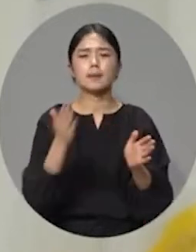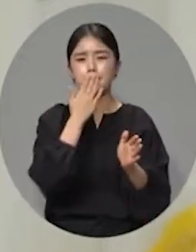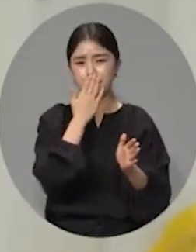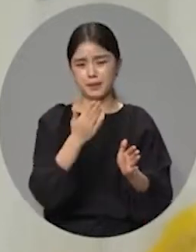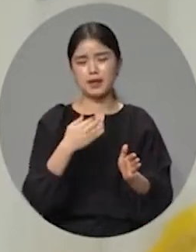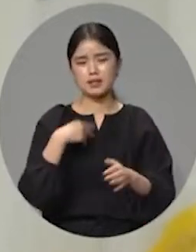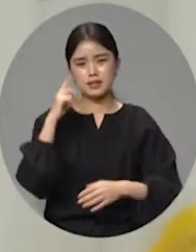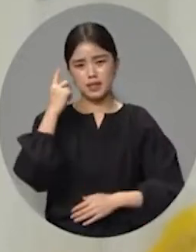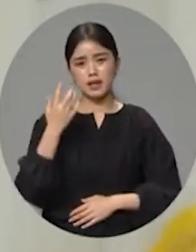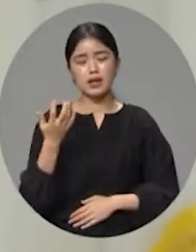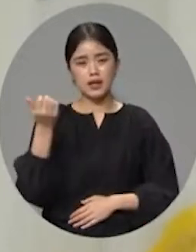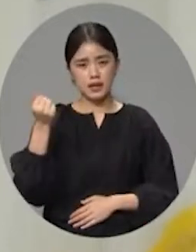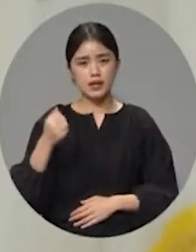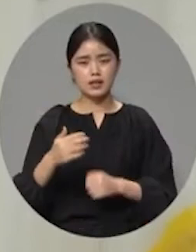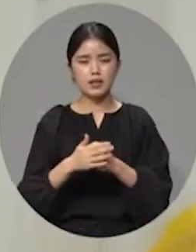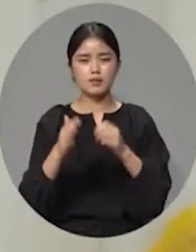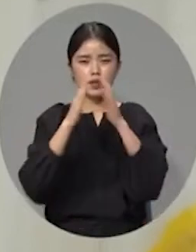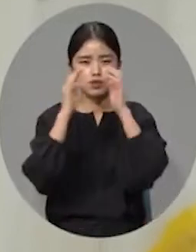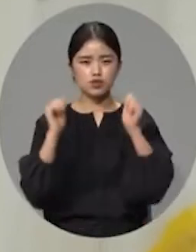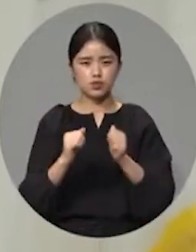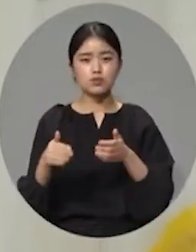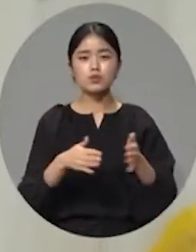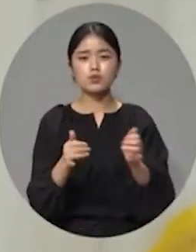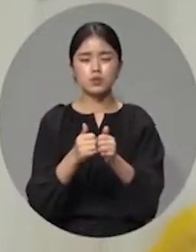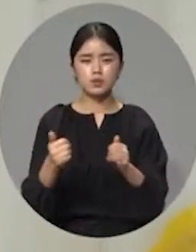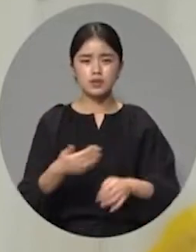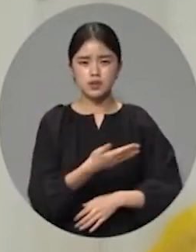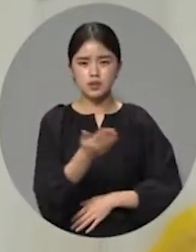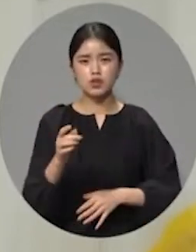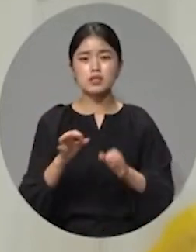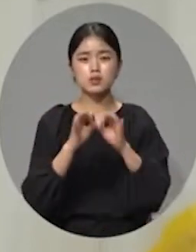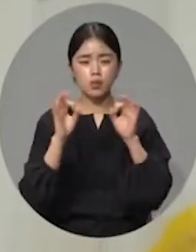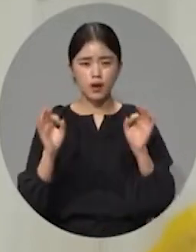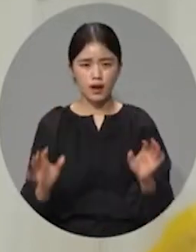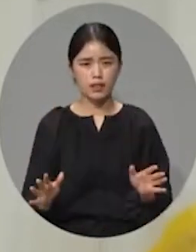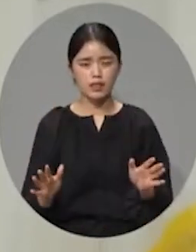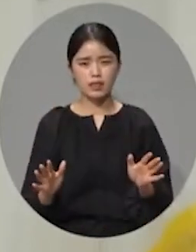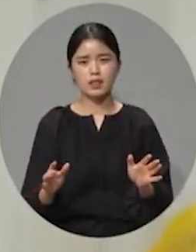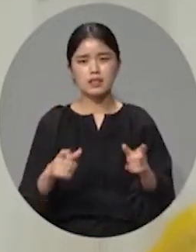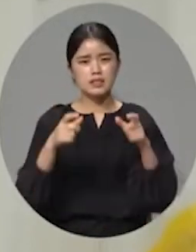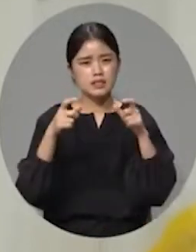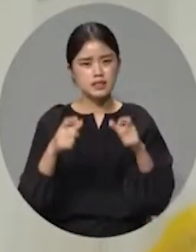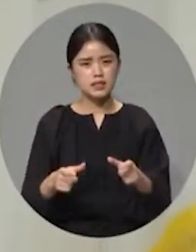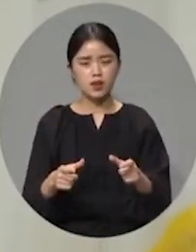저는 생각합니다. 우리 전북 도민들께서 그동안 지역